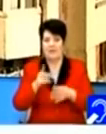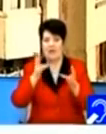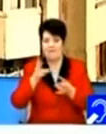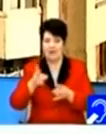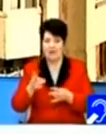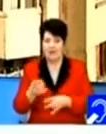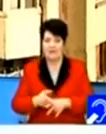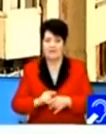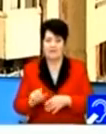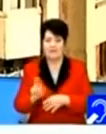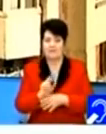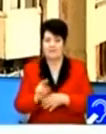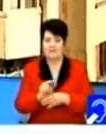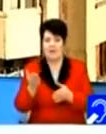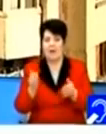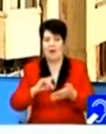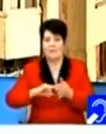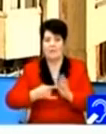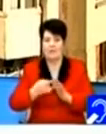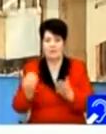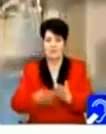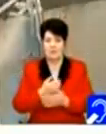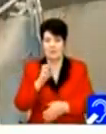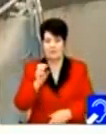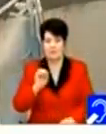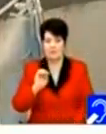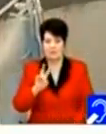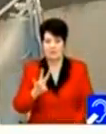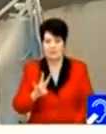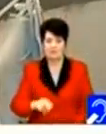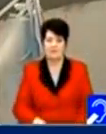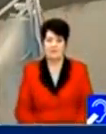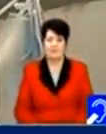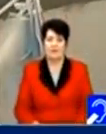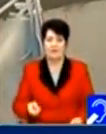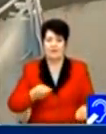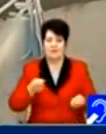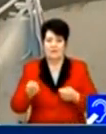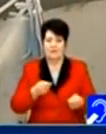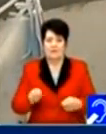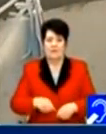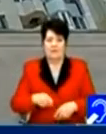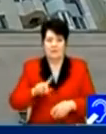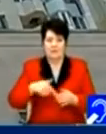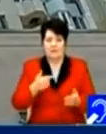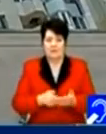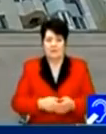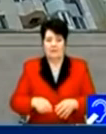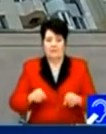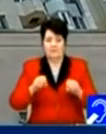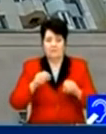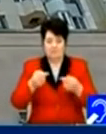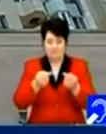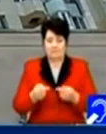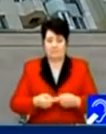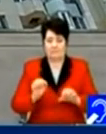explozie, după care vor fi turnate plăci noi din beton. Autoritățile municipale spun că restabilirea planșeelor